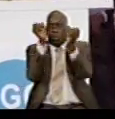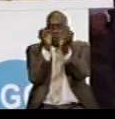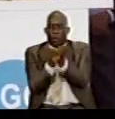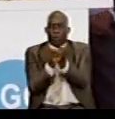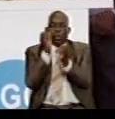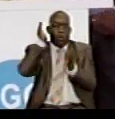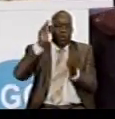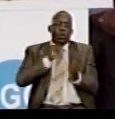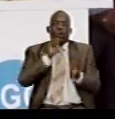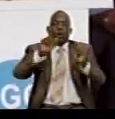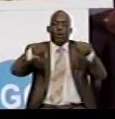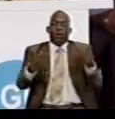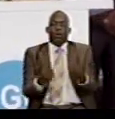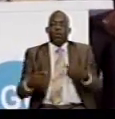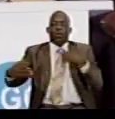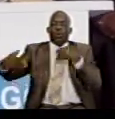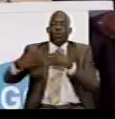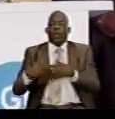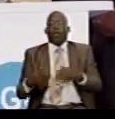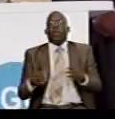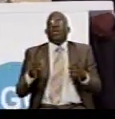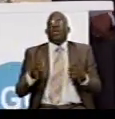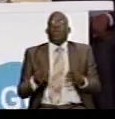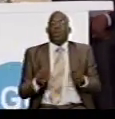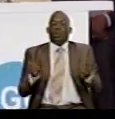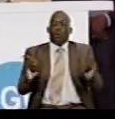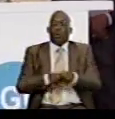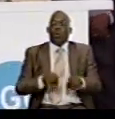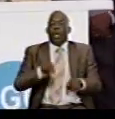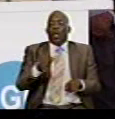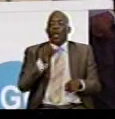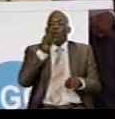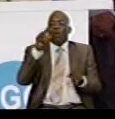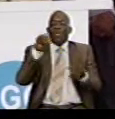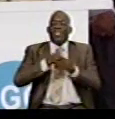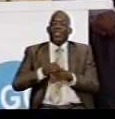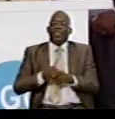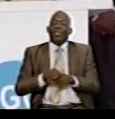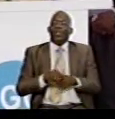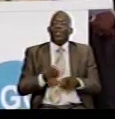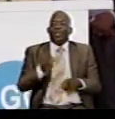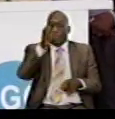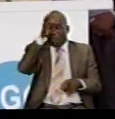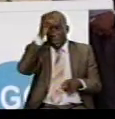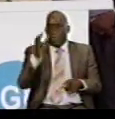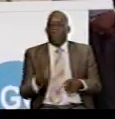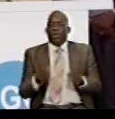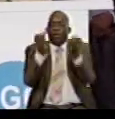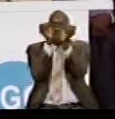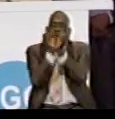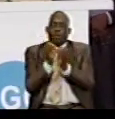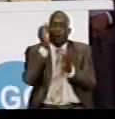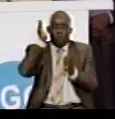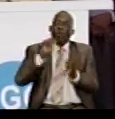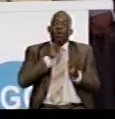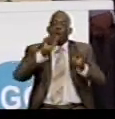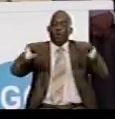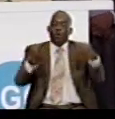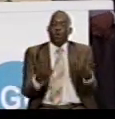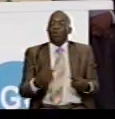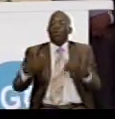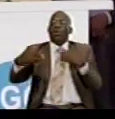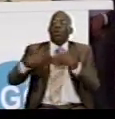même. Anyone in satanic captivity. Quiconque ici dans la captivité satanique. Will not go back the same. Ne rentrera pas la même. Anyone in sinful